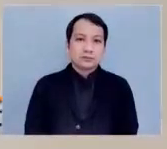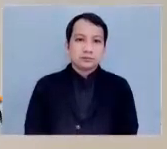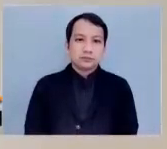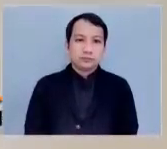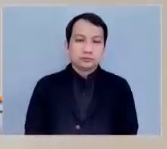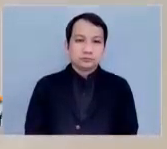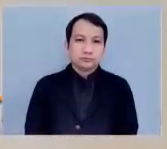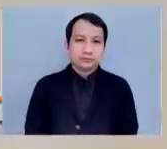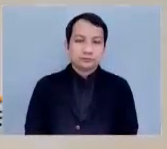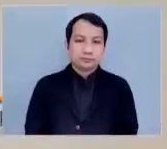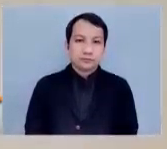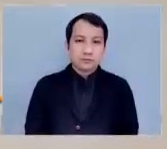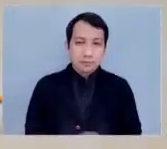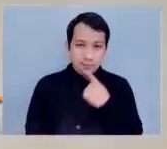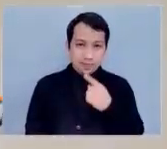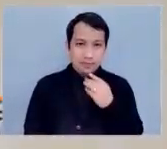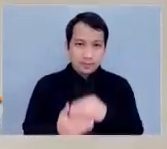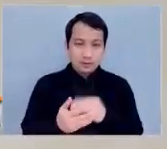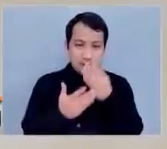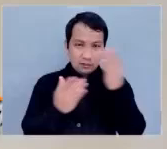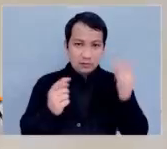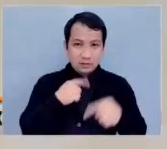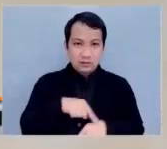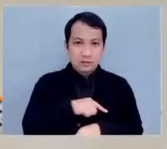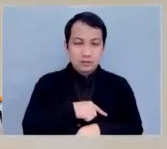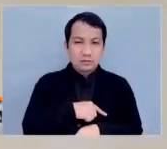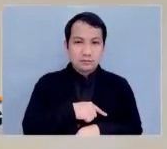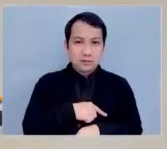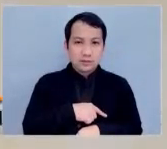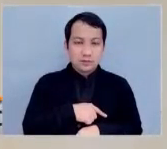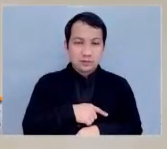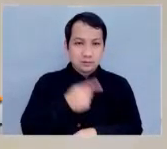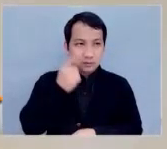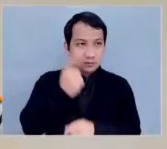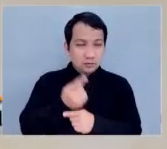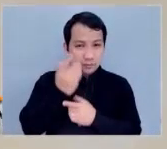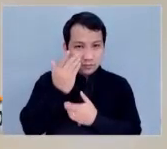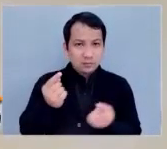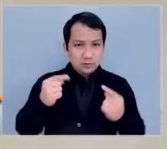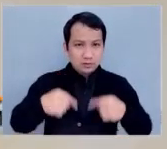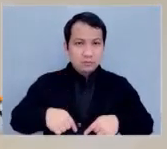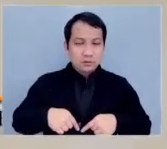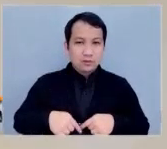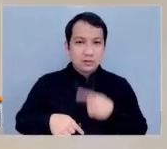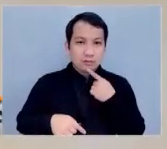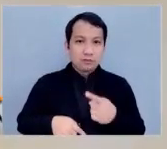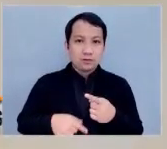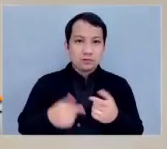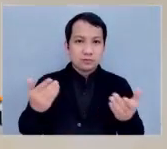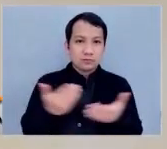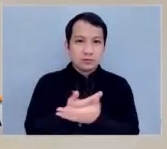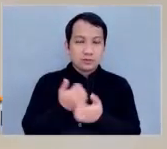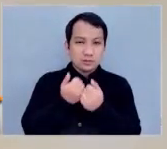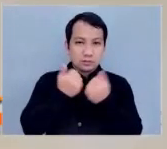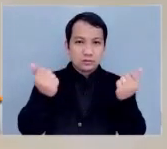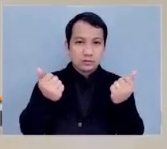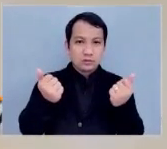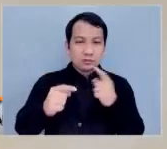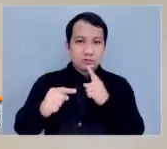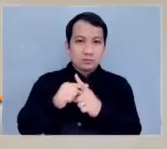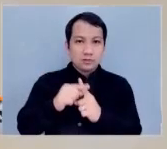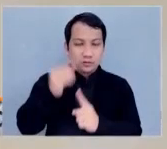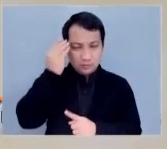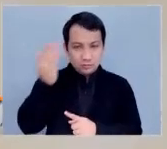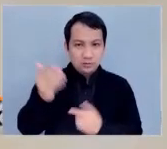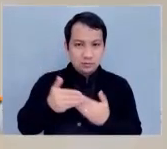May mensahe rin sa publiko si Vice President Sara Duterte. Nais daw niyang salubungin ang taon ng may positibo at progresibong